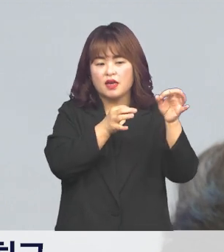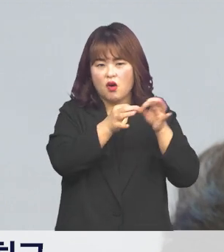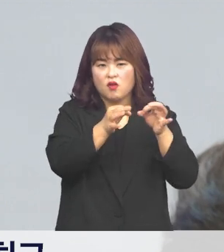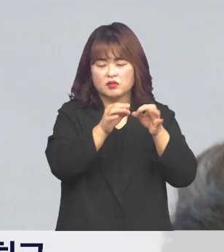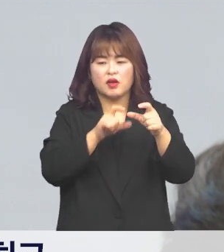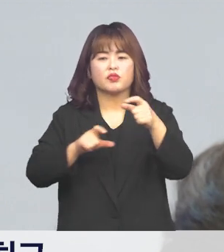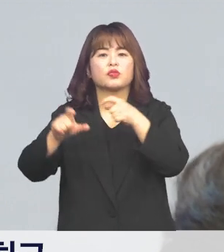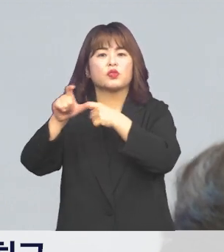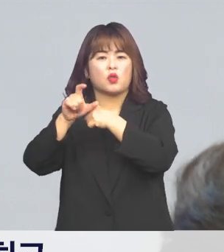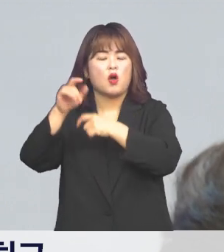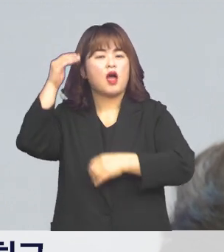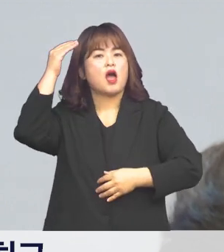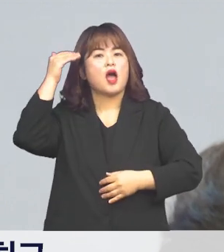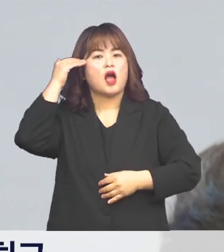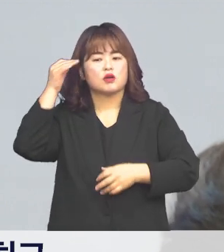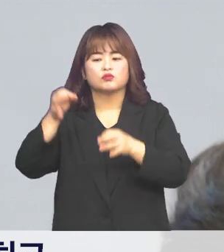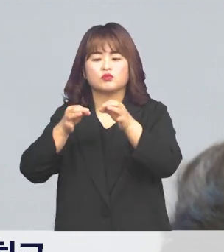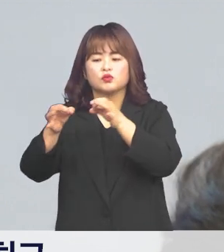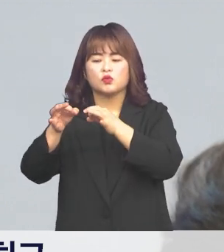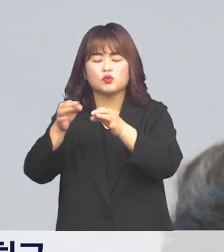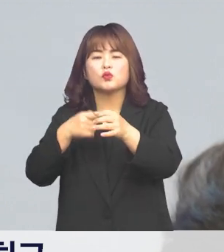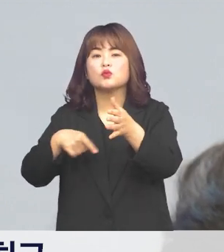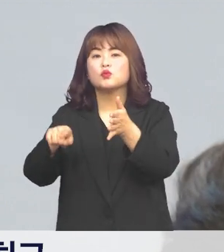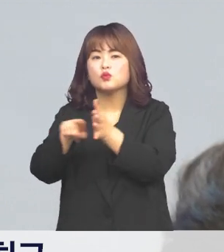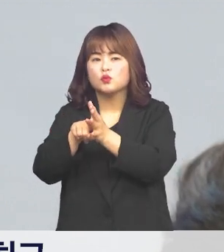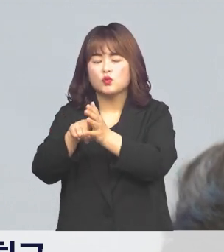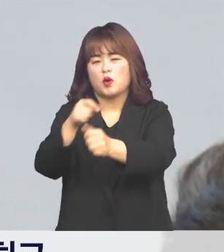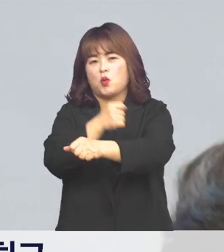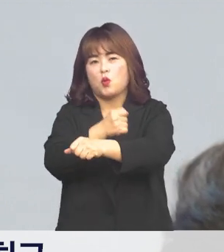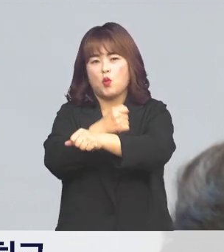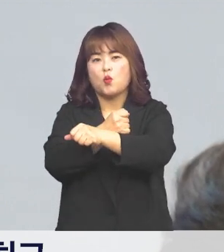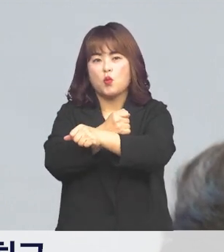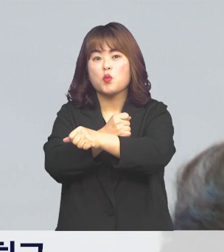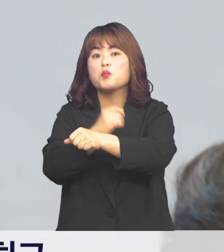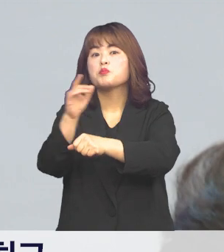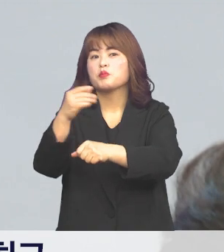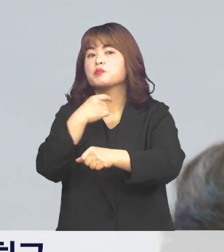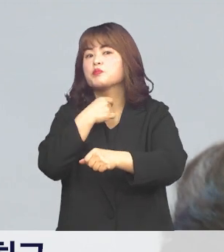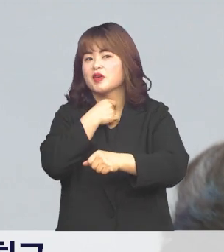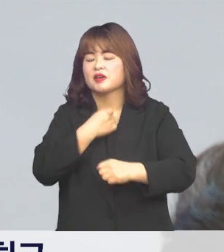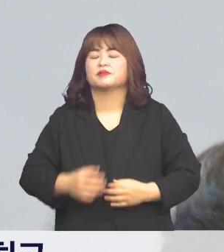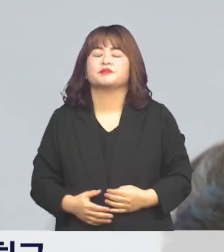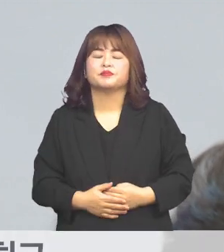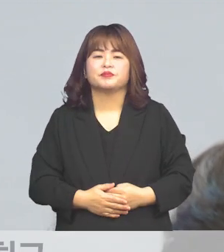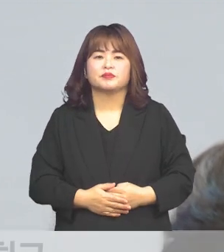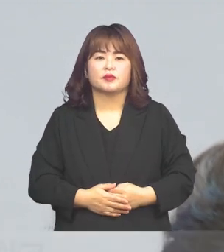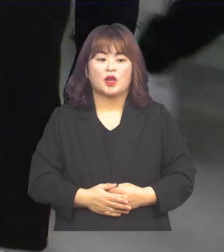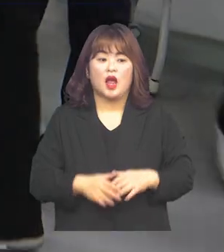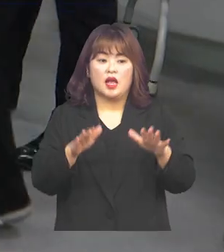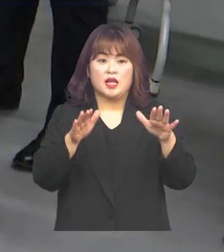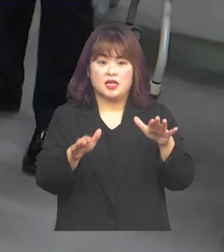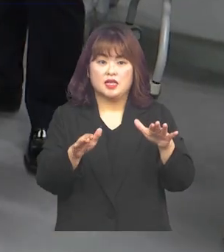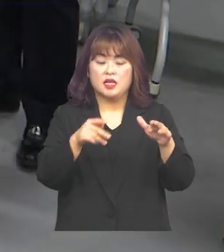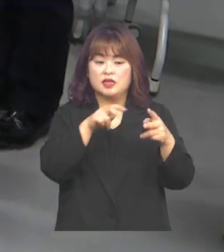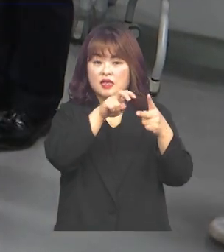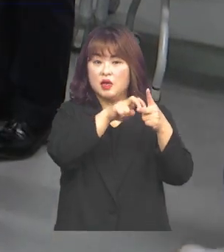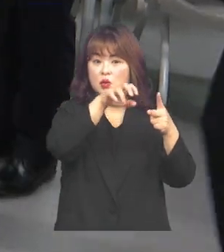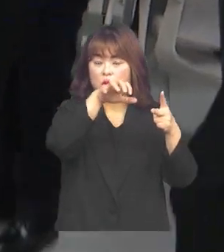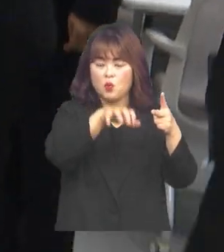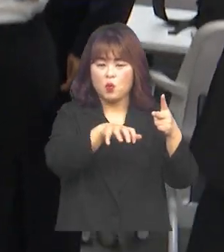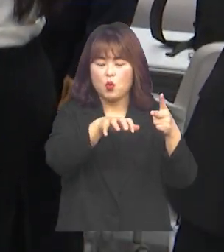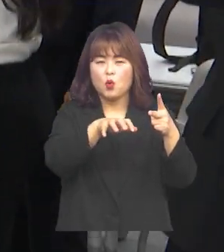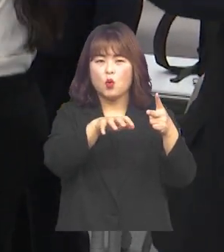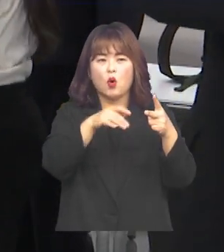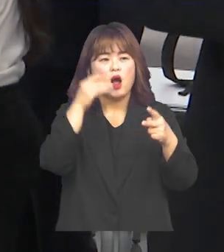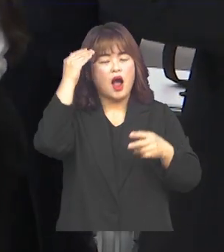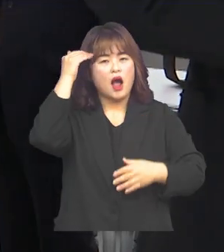경제에 나아가서 대한민국 경제에 큰 기여를 할 수 있도록 했으면 좋겠습니다. 소공인 스타트업